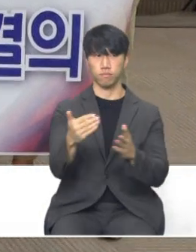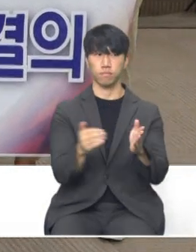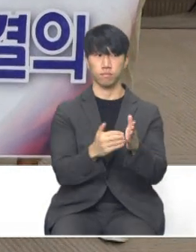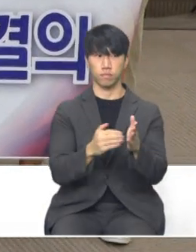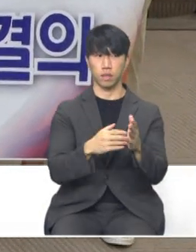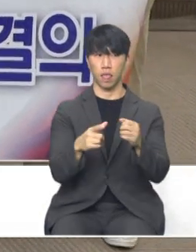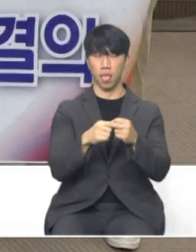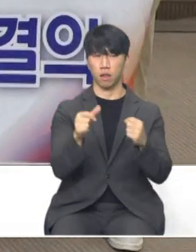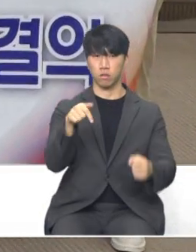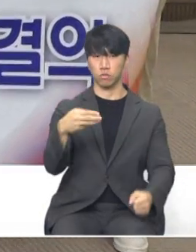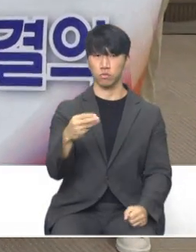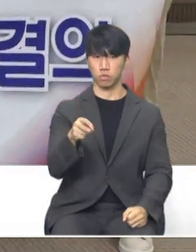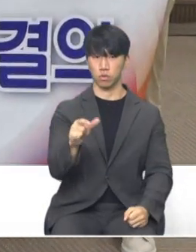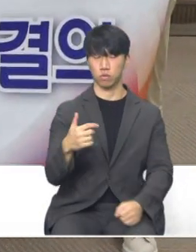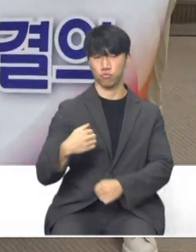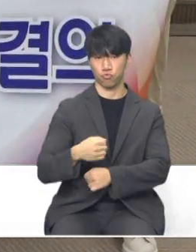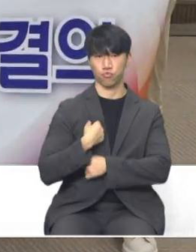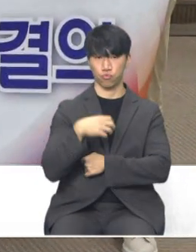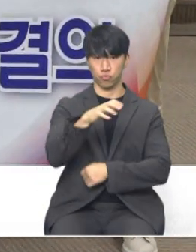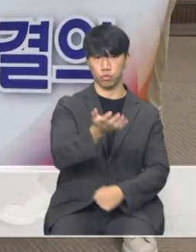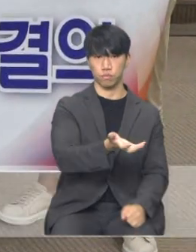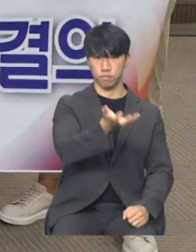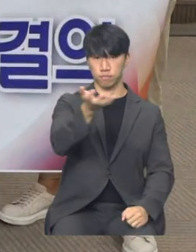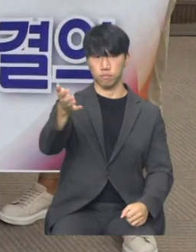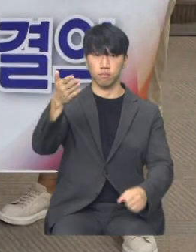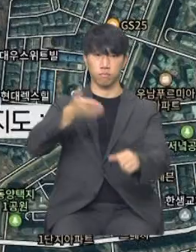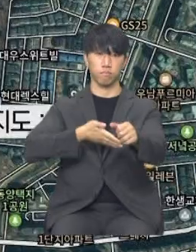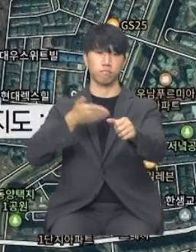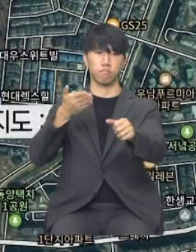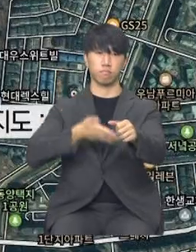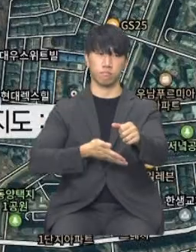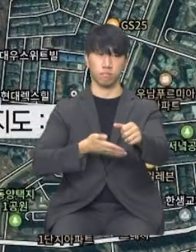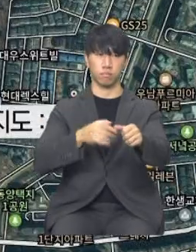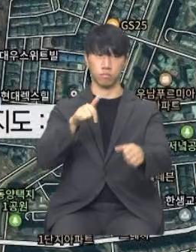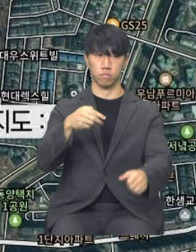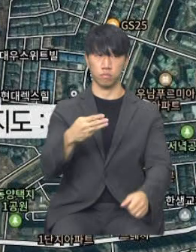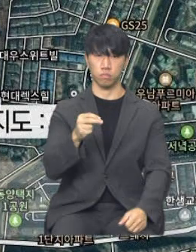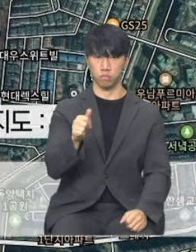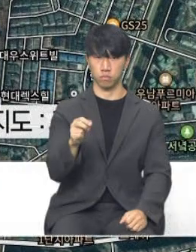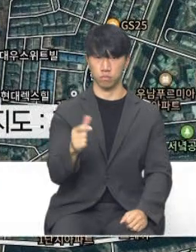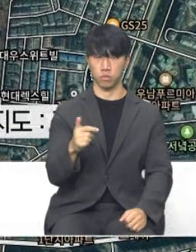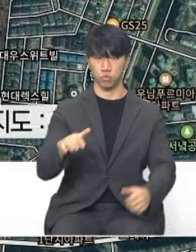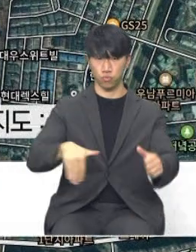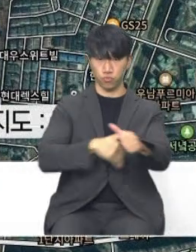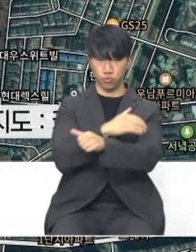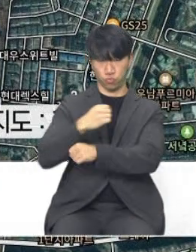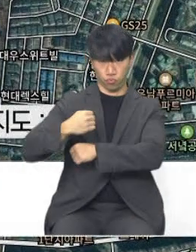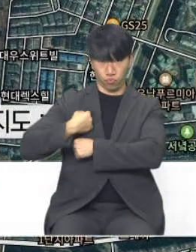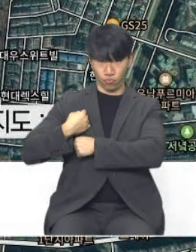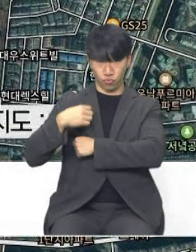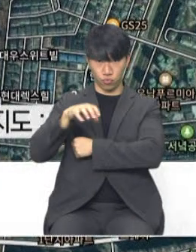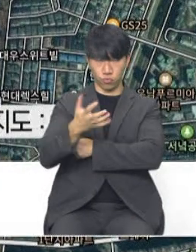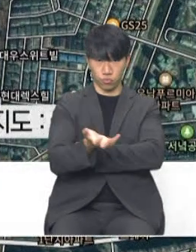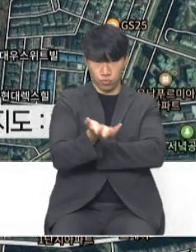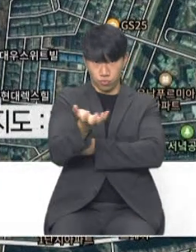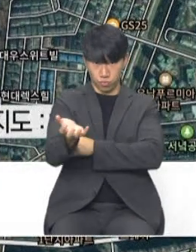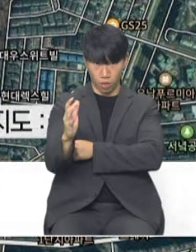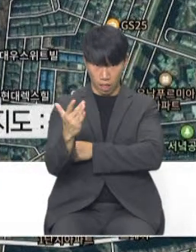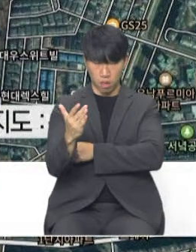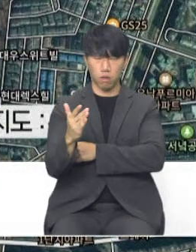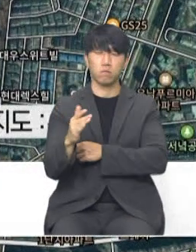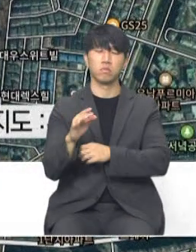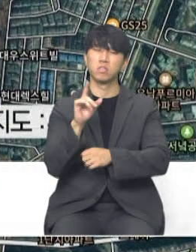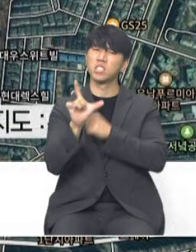규련동에 남아있는 군부대 이전을 촉구하는 내용입니다. 규련역과 계양역 인근에 위치한 군부대의 이전은 15년